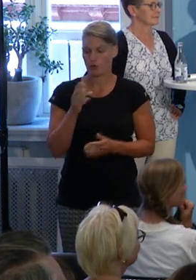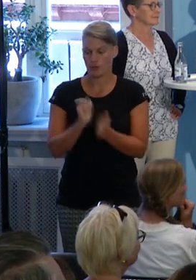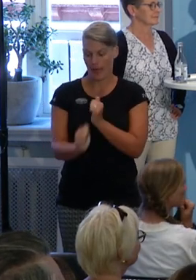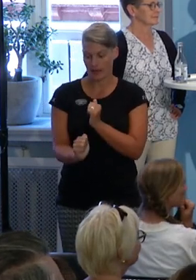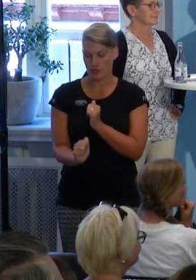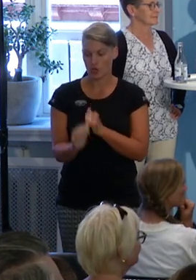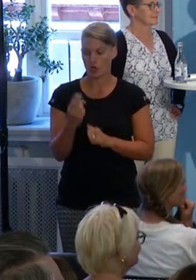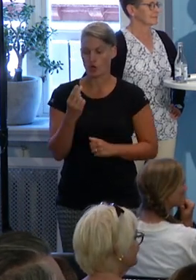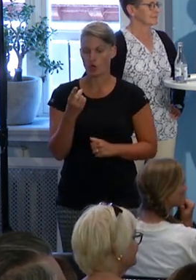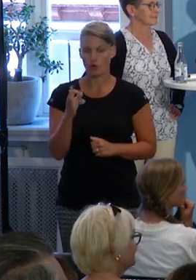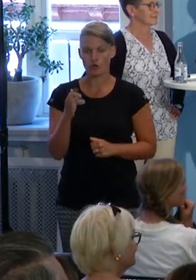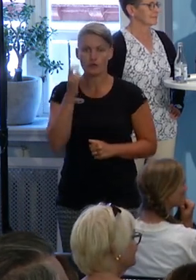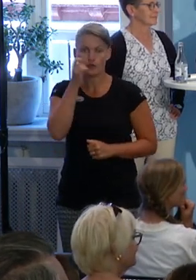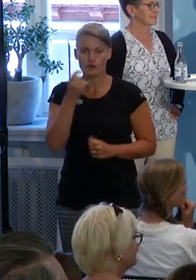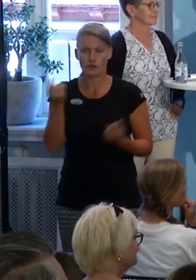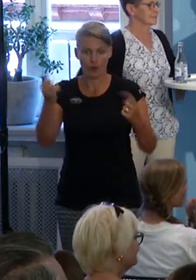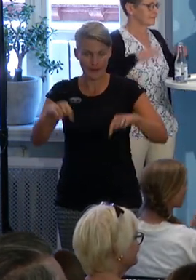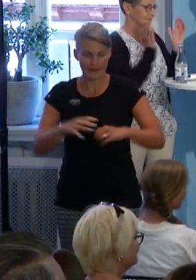komma upp.